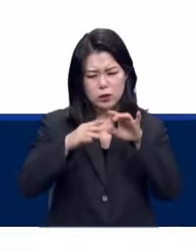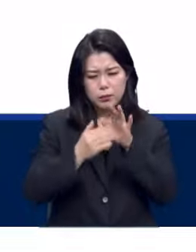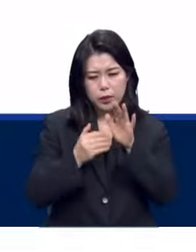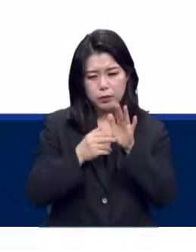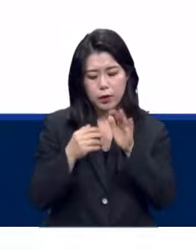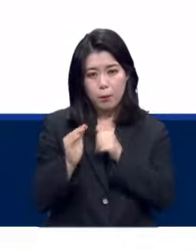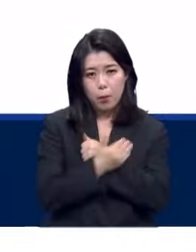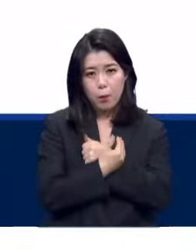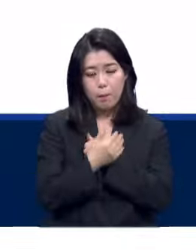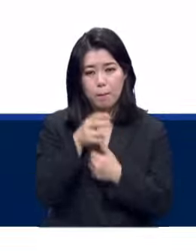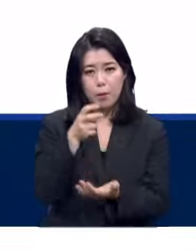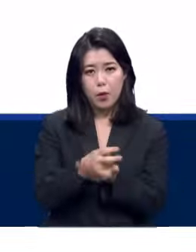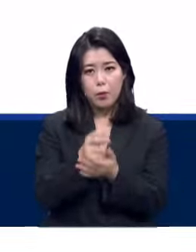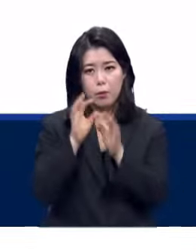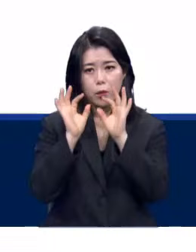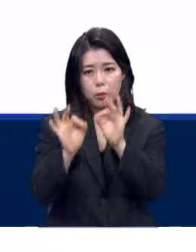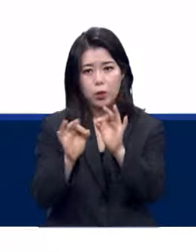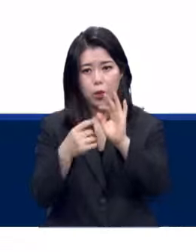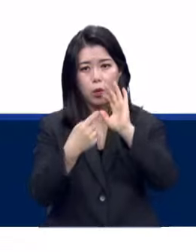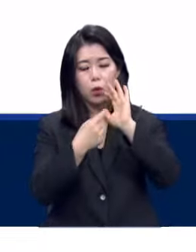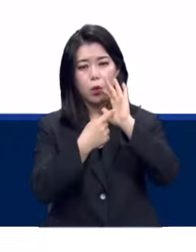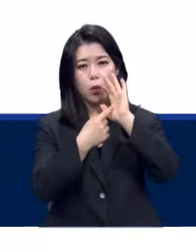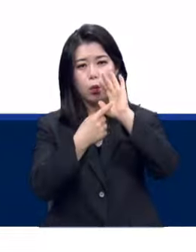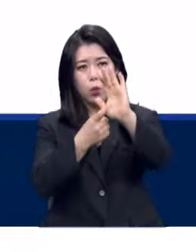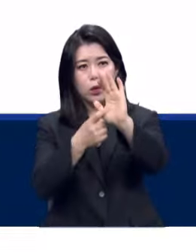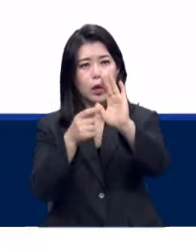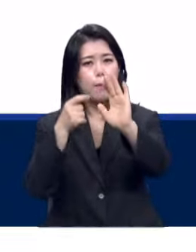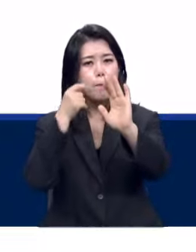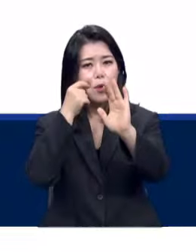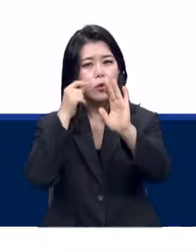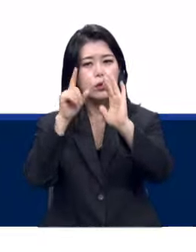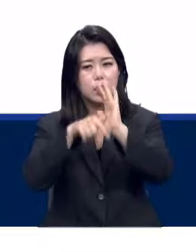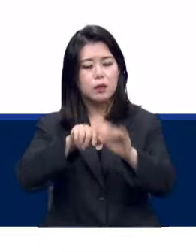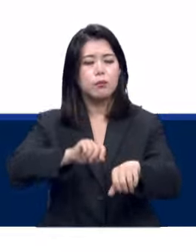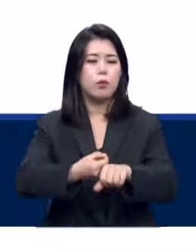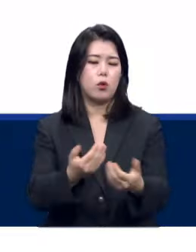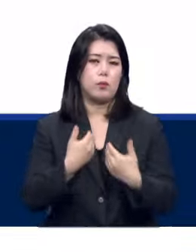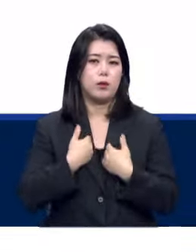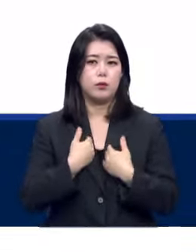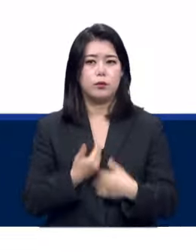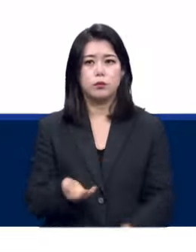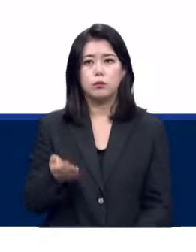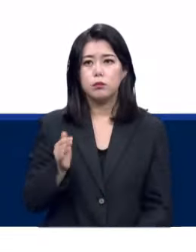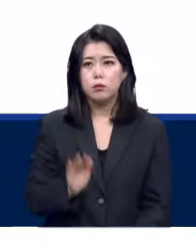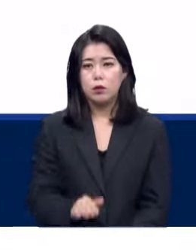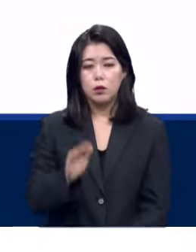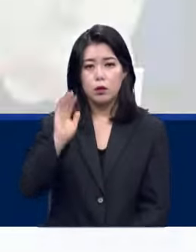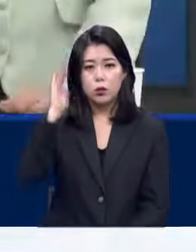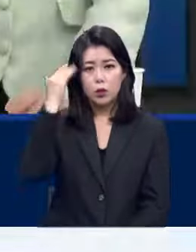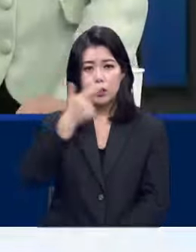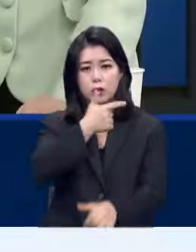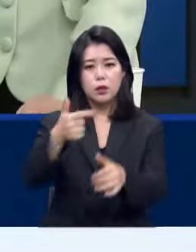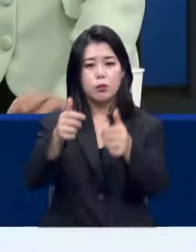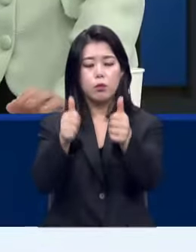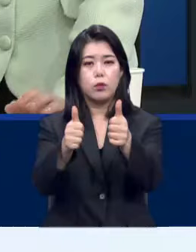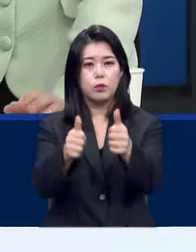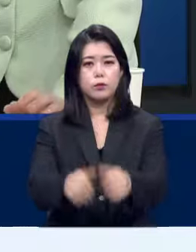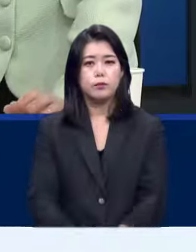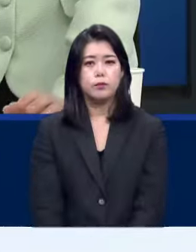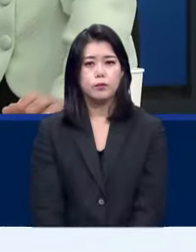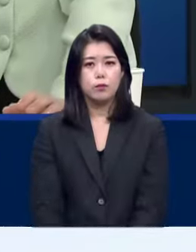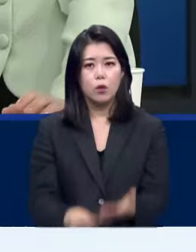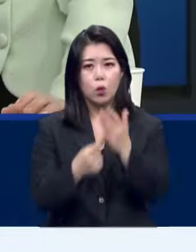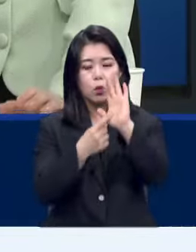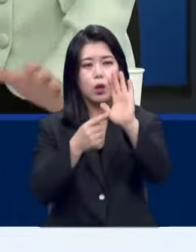보면 우리가 공개되지 않은 타인간의 대화를 녹음하거나 청취 했을 때는 처벌받는 조항이 있습니다 그런데 최근에 대법원 판결에서이